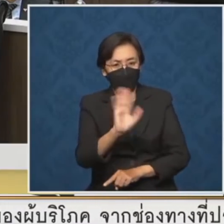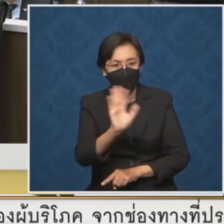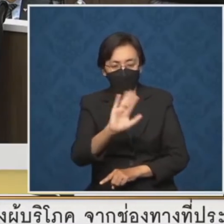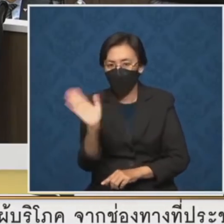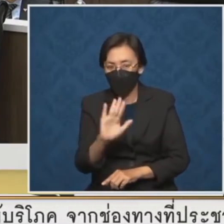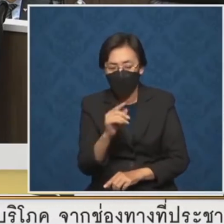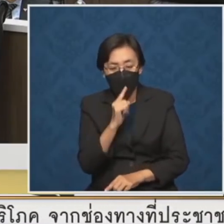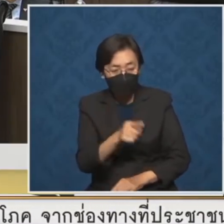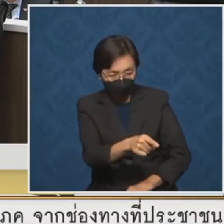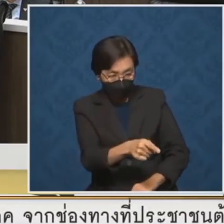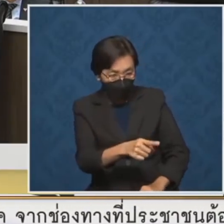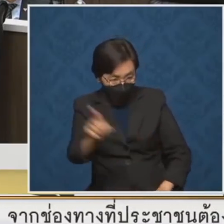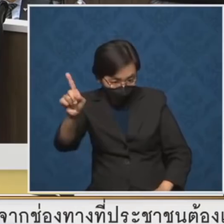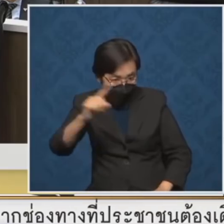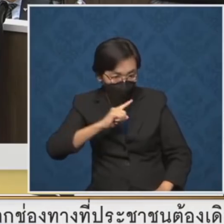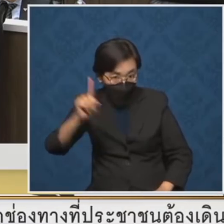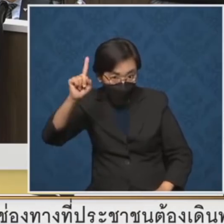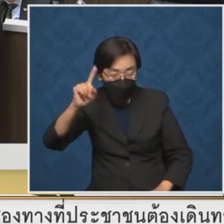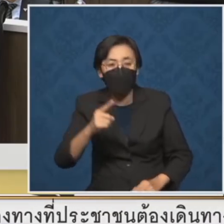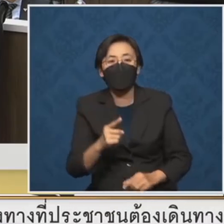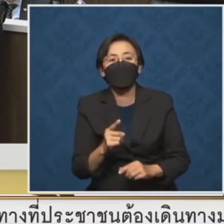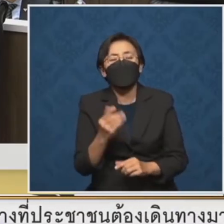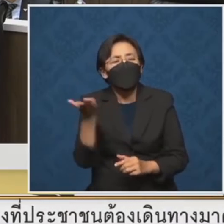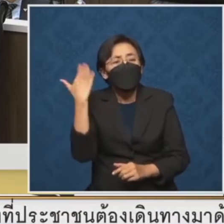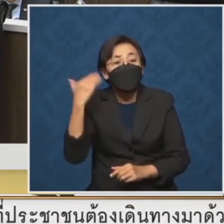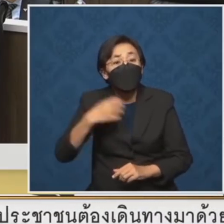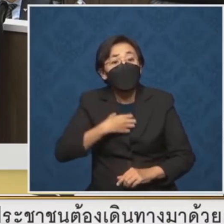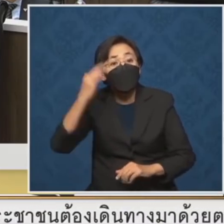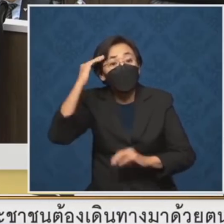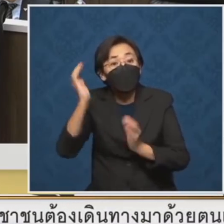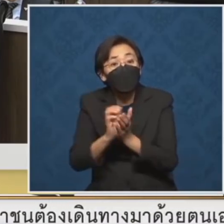ครู AR ฟ้องตอนเด็กๆอยากไปตำรวจหรือไงครับ